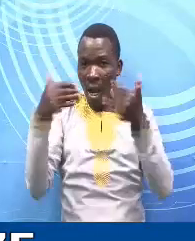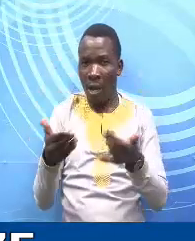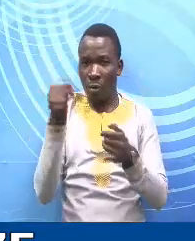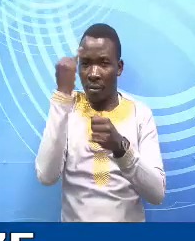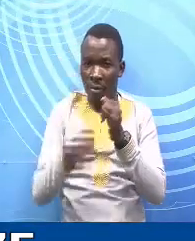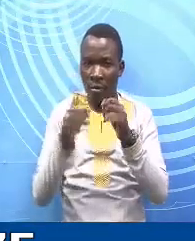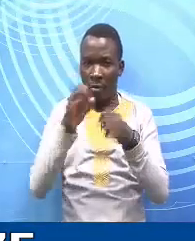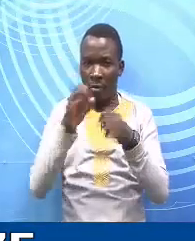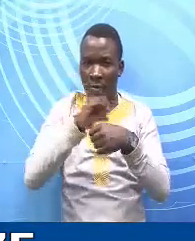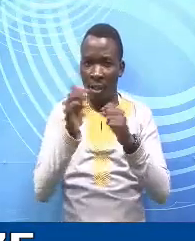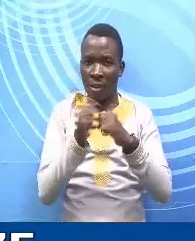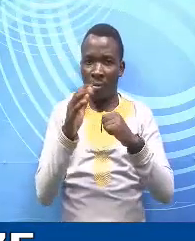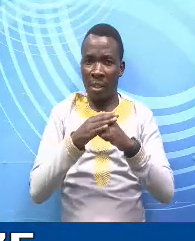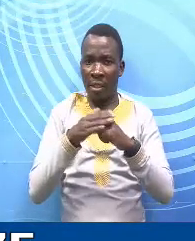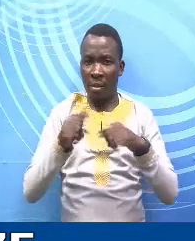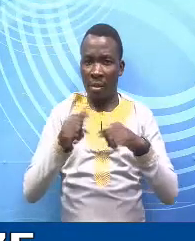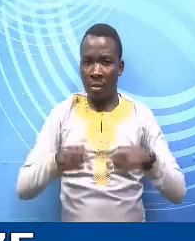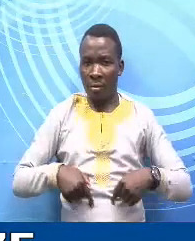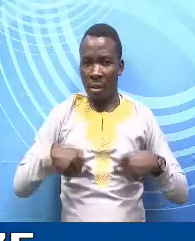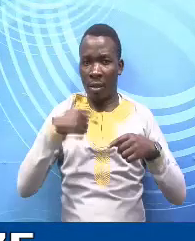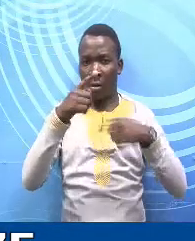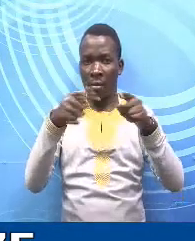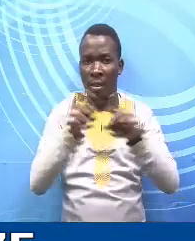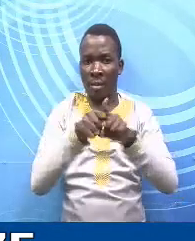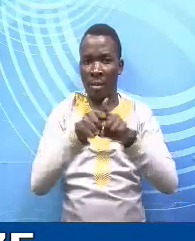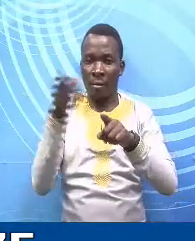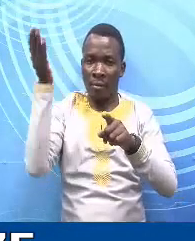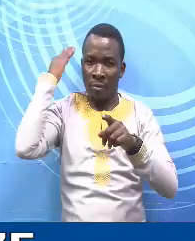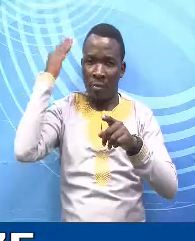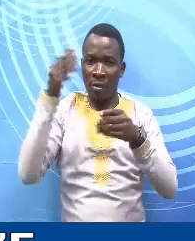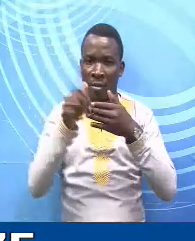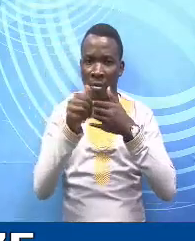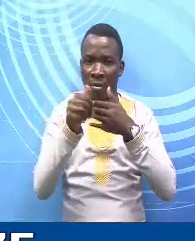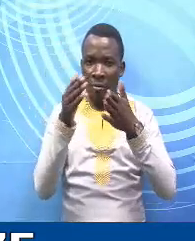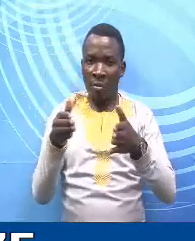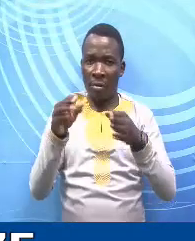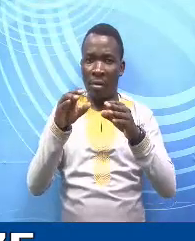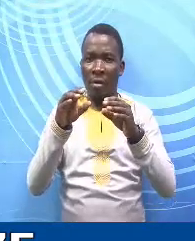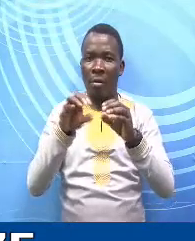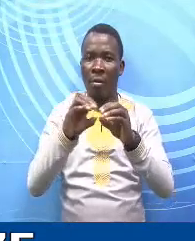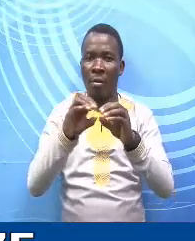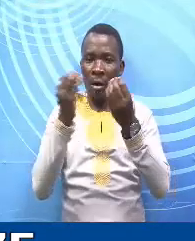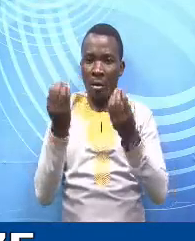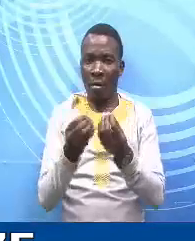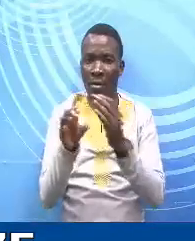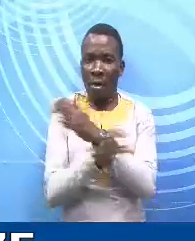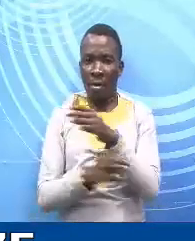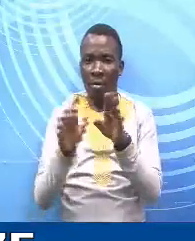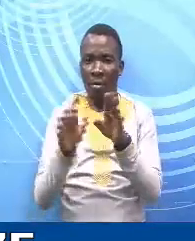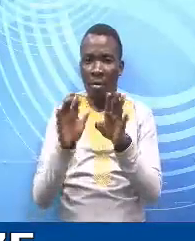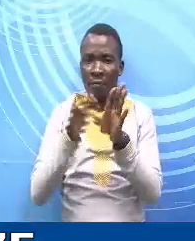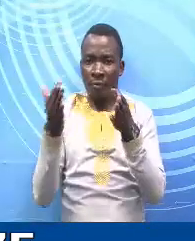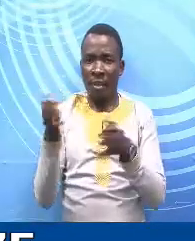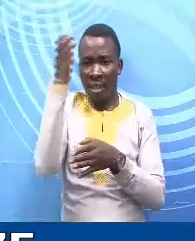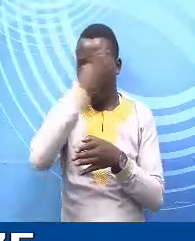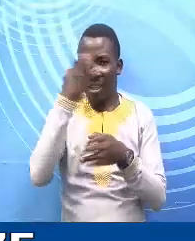cya COVID-19 ubuzima bugakomeza nk'uko bwahoze. Bimwe mu byo rero umuyobozi w'uyu muryango w'ibihugu by'ubinyamuryango by'Iburayi